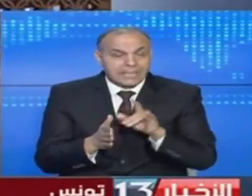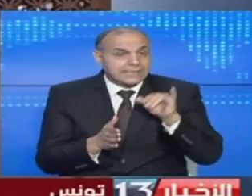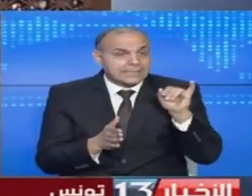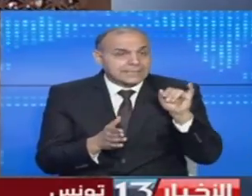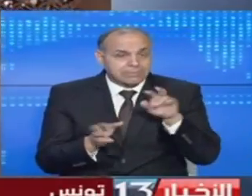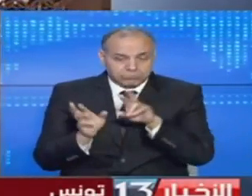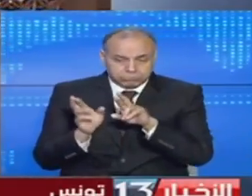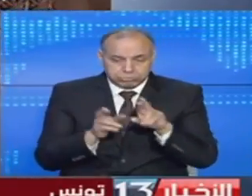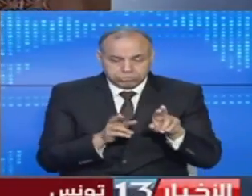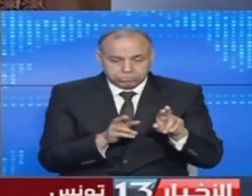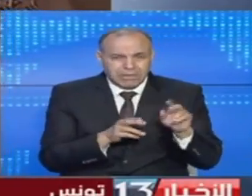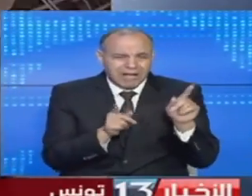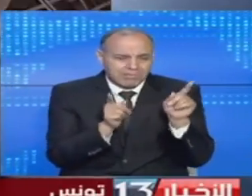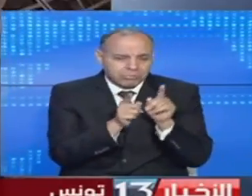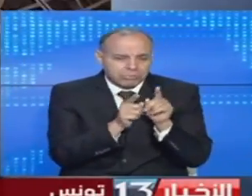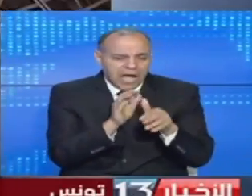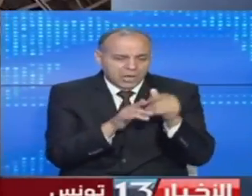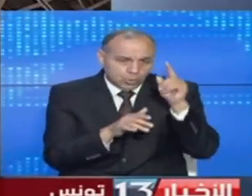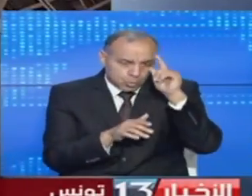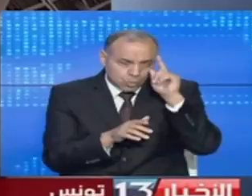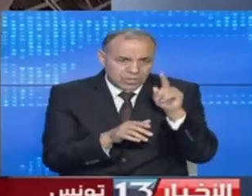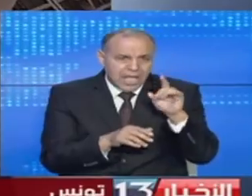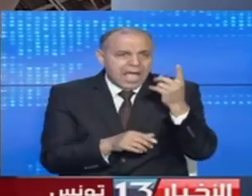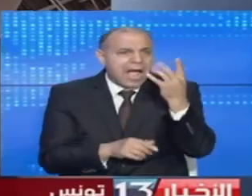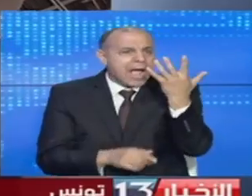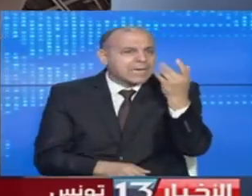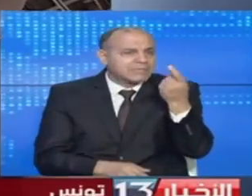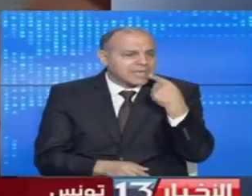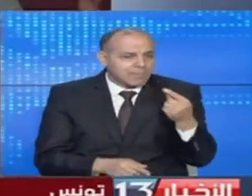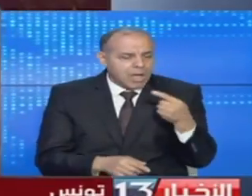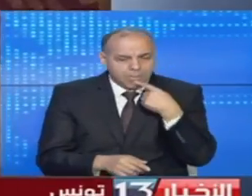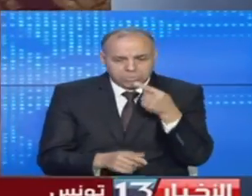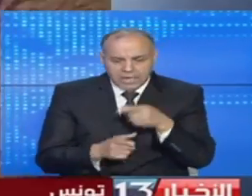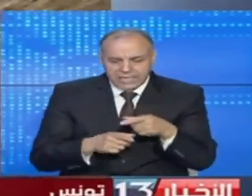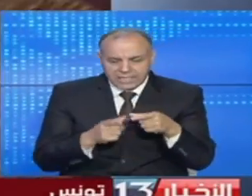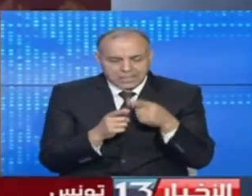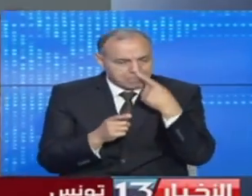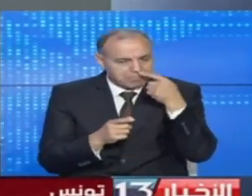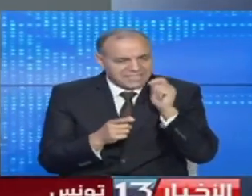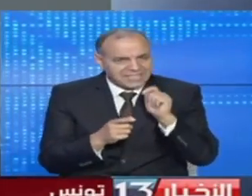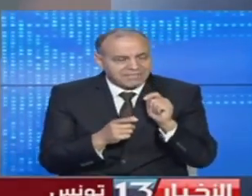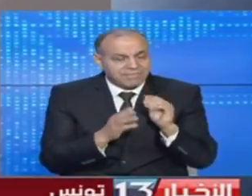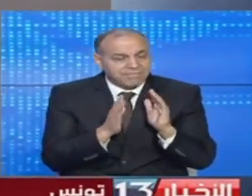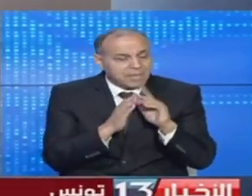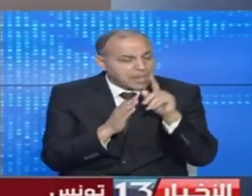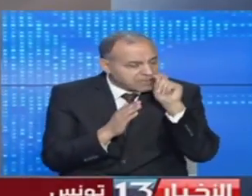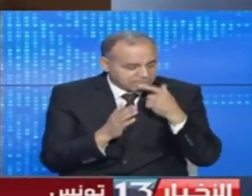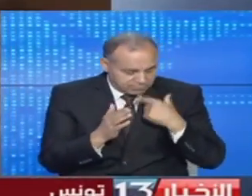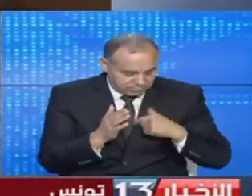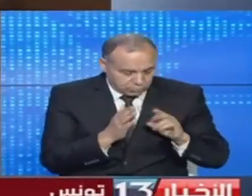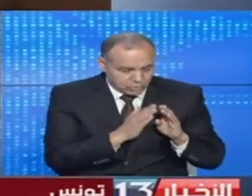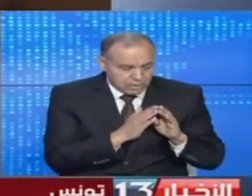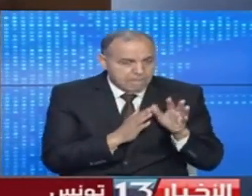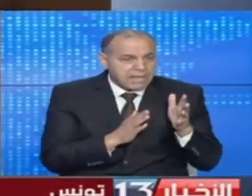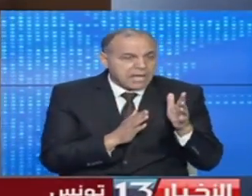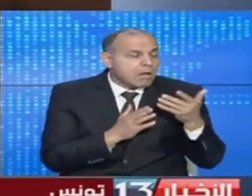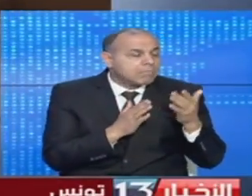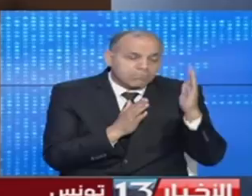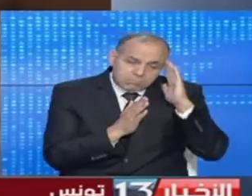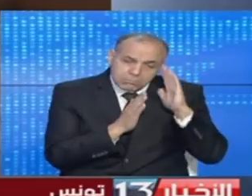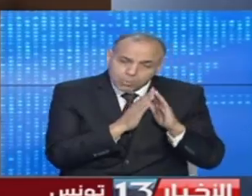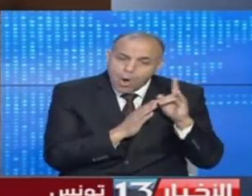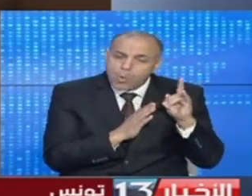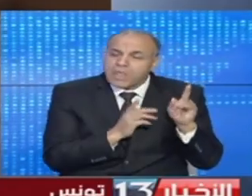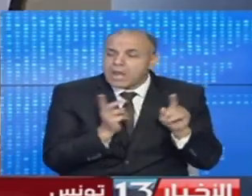العوده من اقامه قصيره خارج تونس اقل من خمسه ايام فقد اقرت اللجنه اجماليه الحجر الصحي الذاتي في مكان الاقامه او